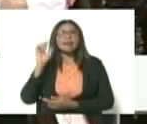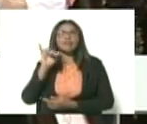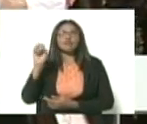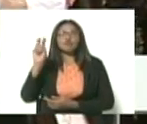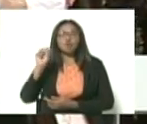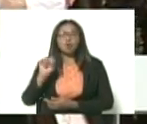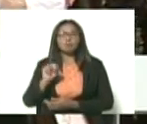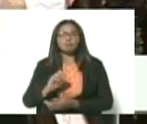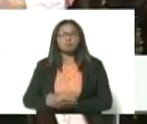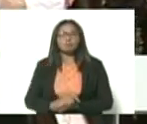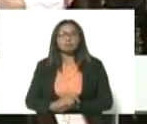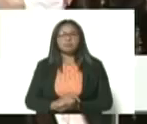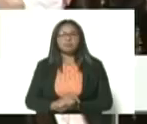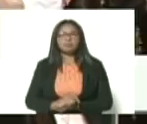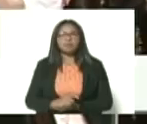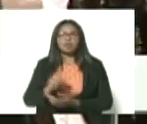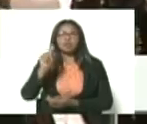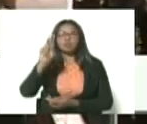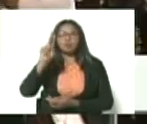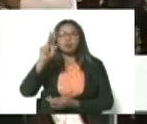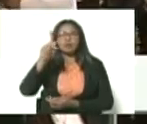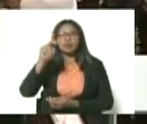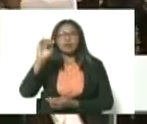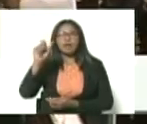Turquía, Selenay Taner.